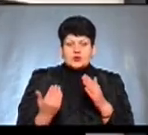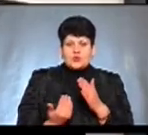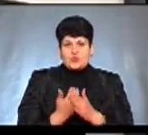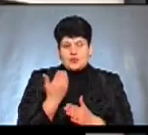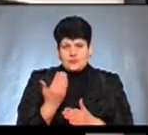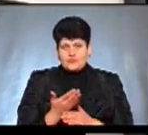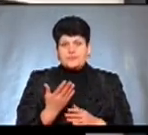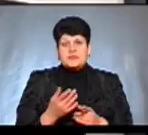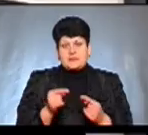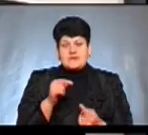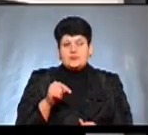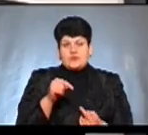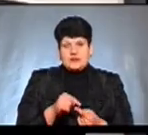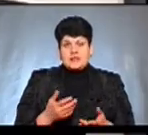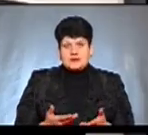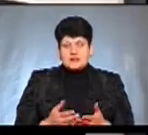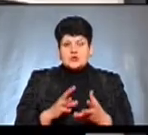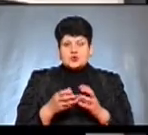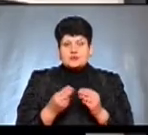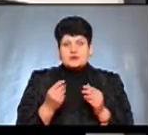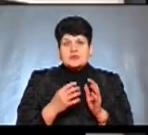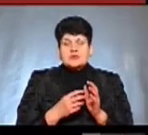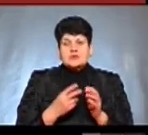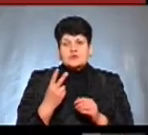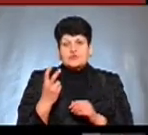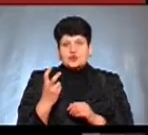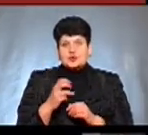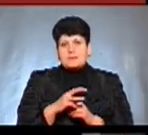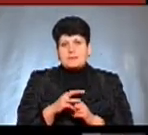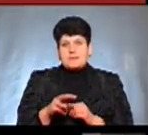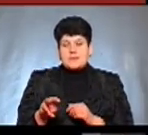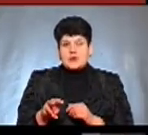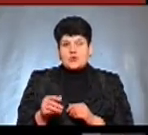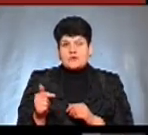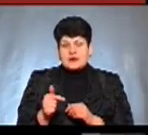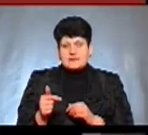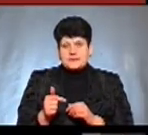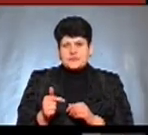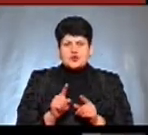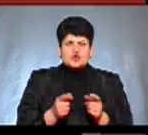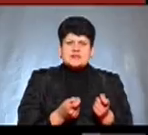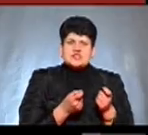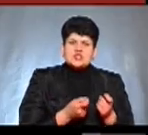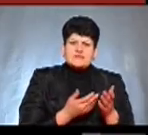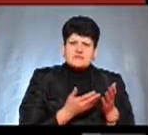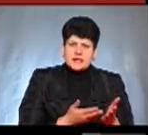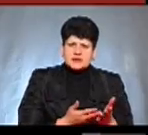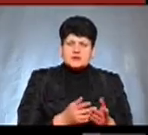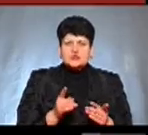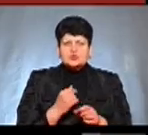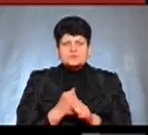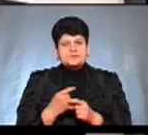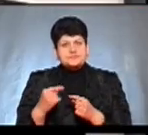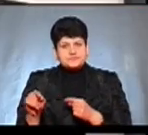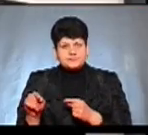нинішнім потребам. Тому сума коштів біля 200 мільйонів гривень. Тобто це, власне, такий кінцевий варіант. Щось здешевити, зробити по-іншому?